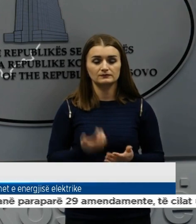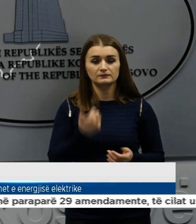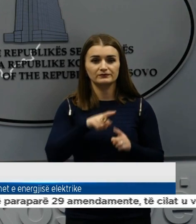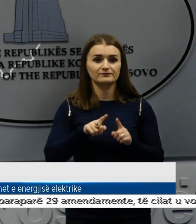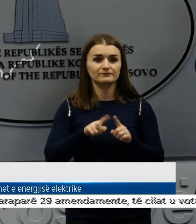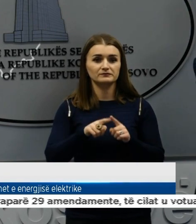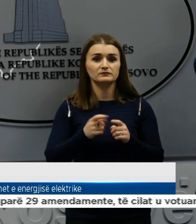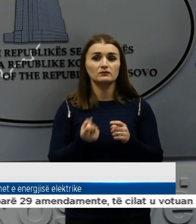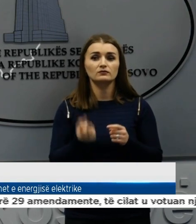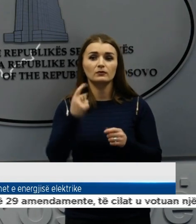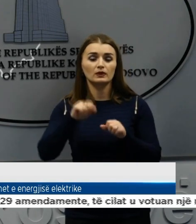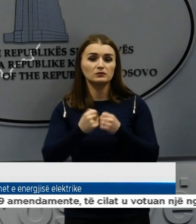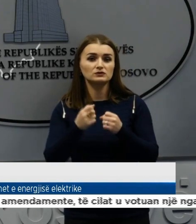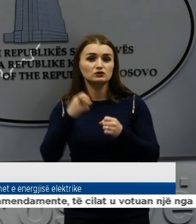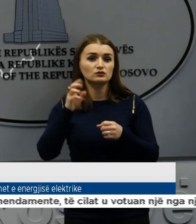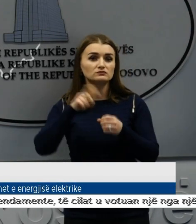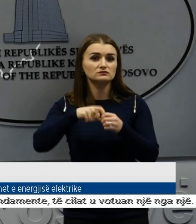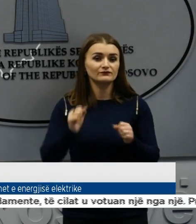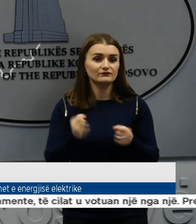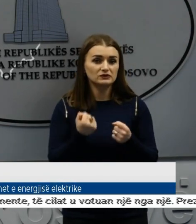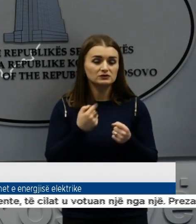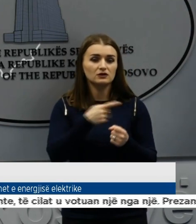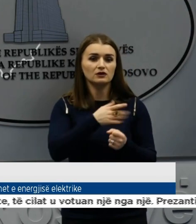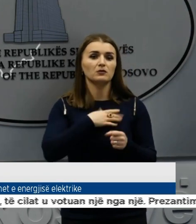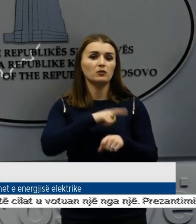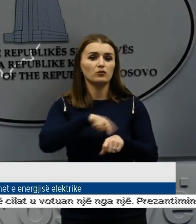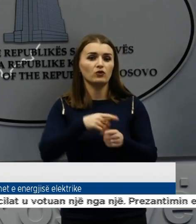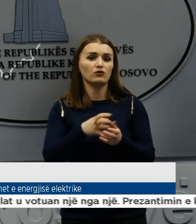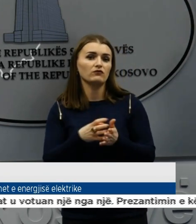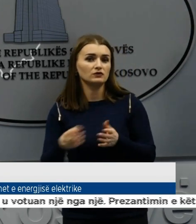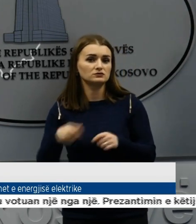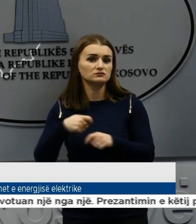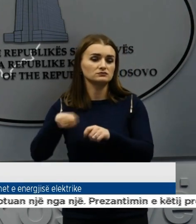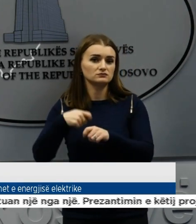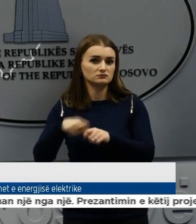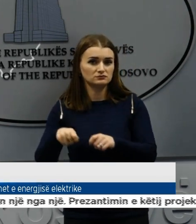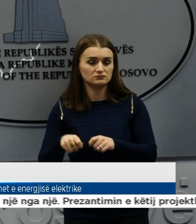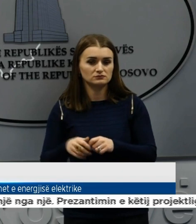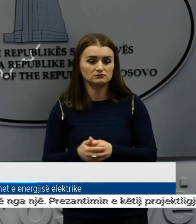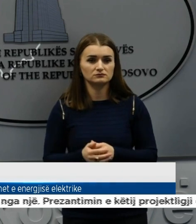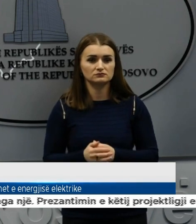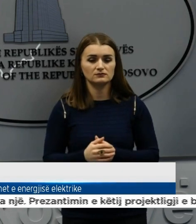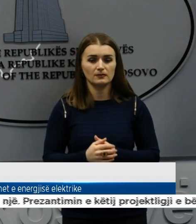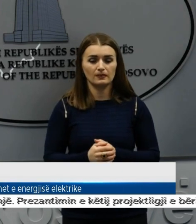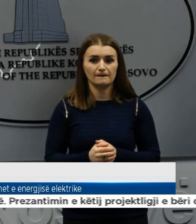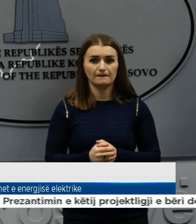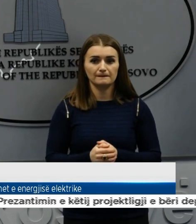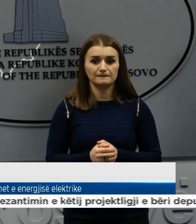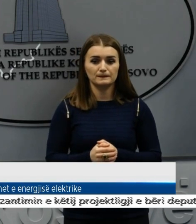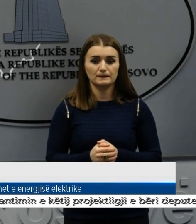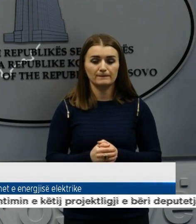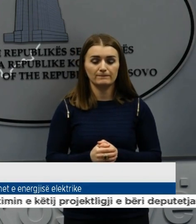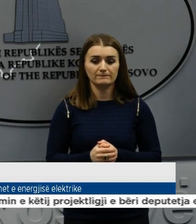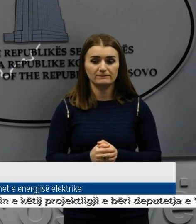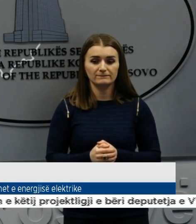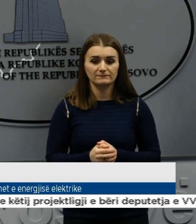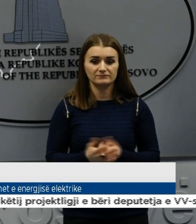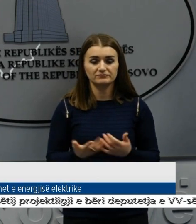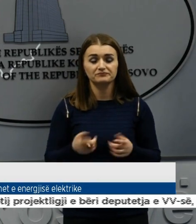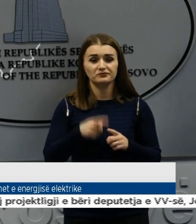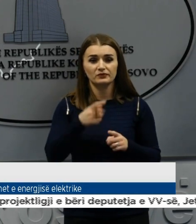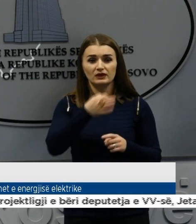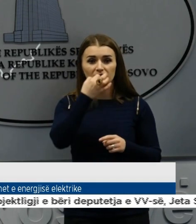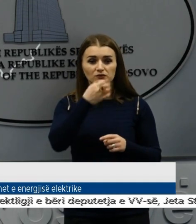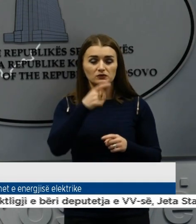kemi me qindra mira konsumator, kjo e bën të vështirë menaxhimin. Për këto detaje, besoj që